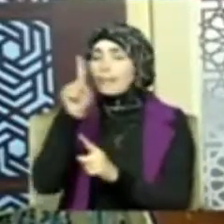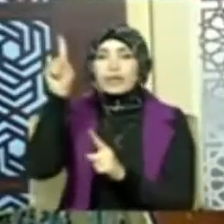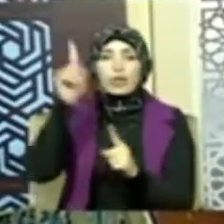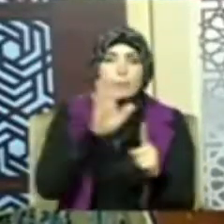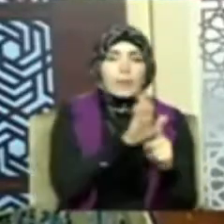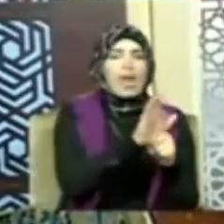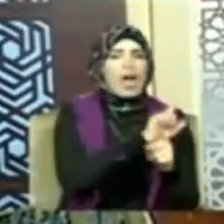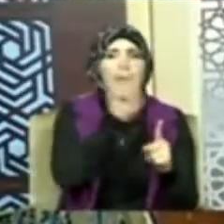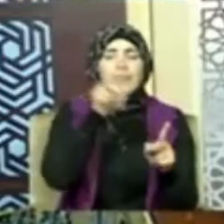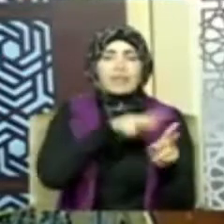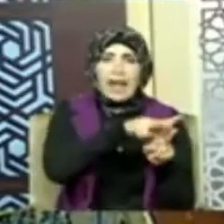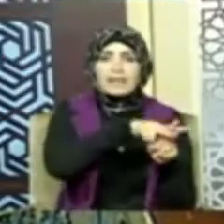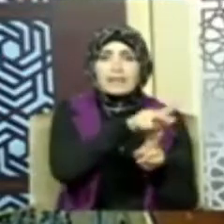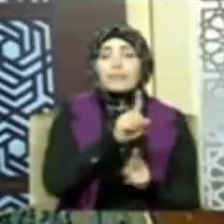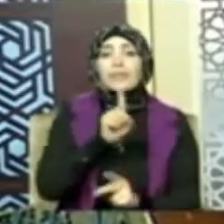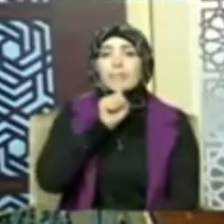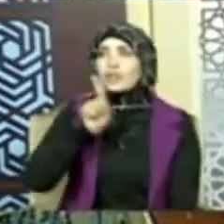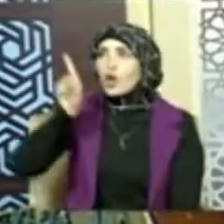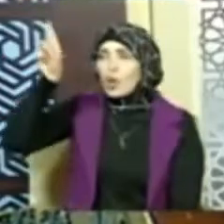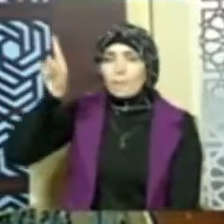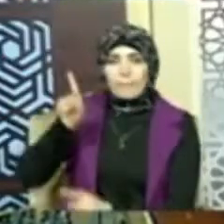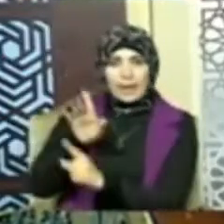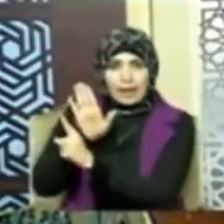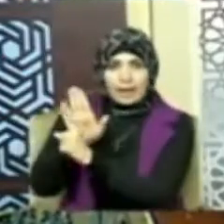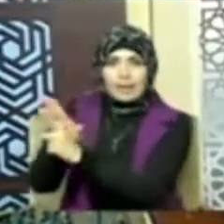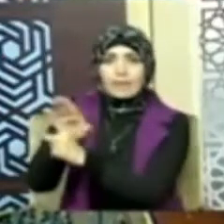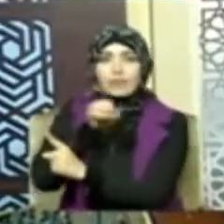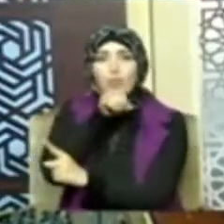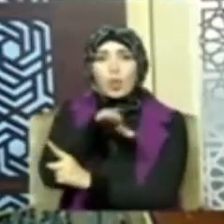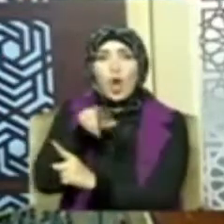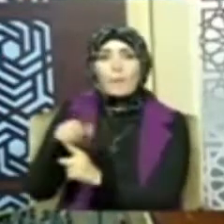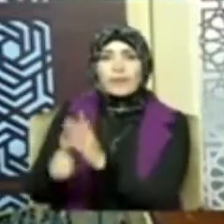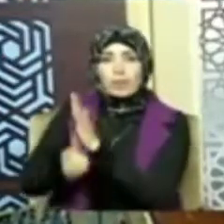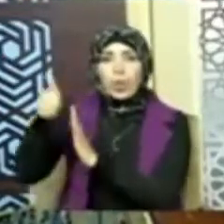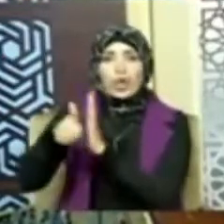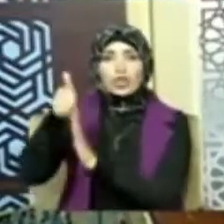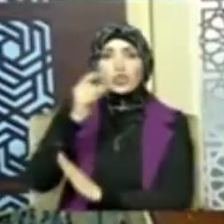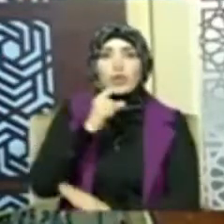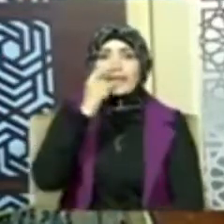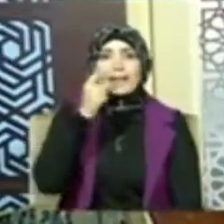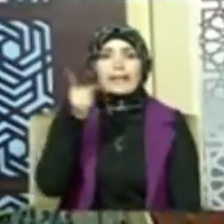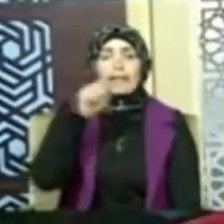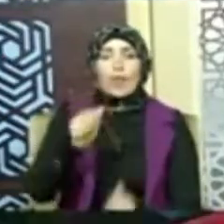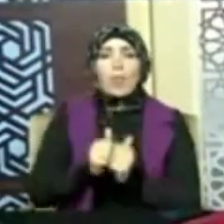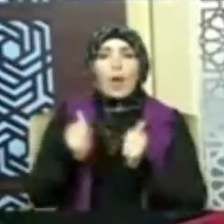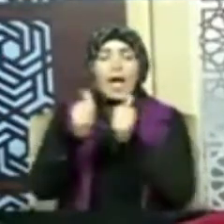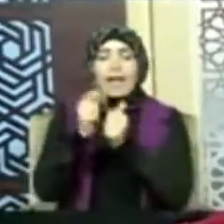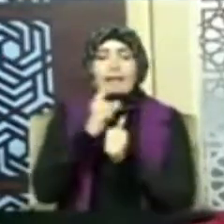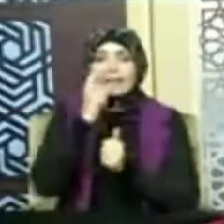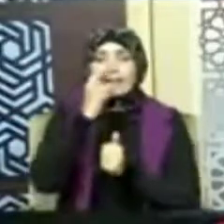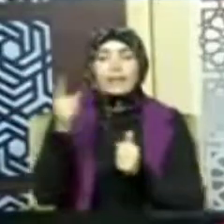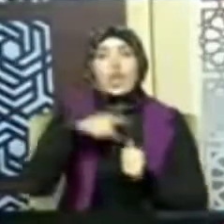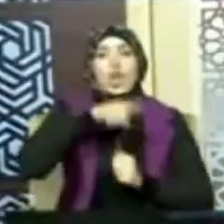ينصره الآن وغدا، وعلى أن ينصر دينه وأهل دينه إلى يوم القيامة. إلا